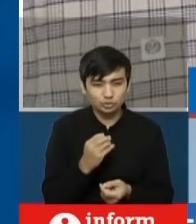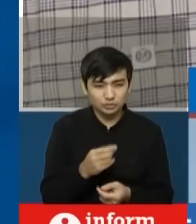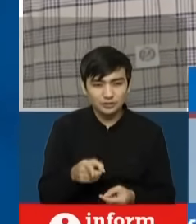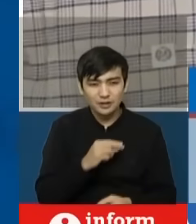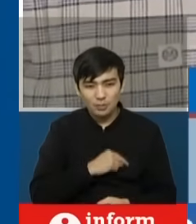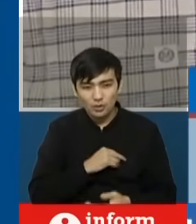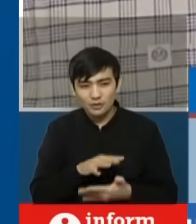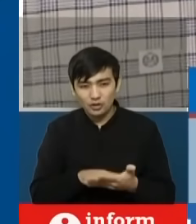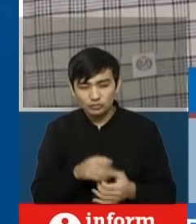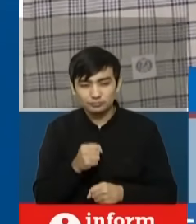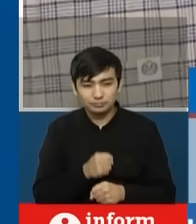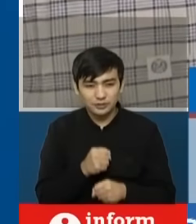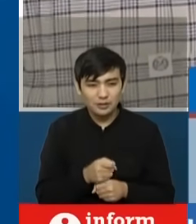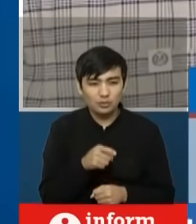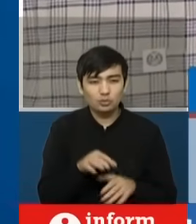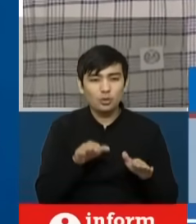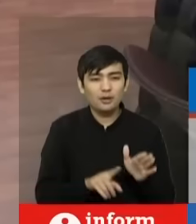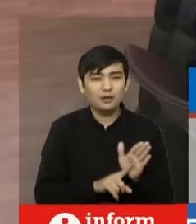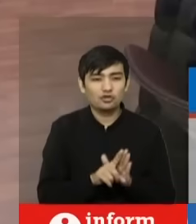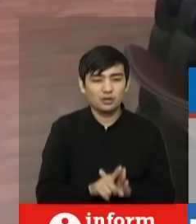жұмыстың жалғасын жасап жатырмыз. Бұл тек басы ғана.